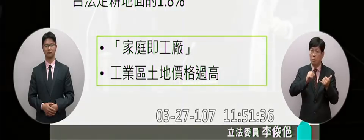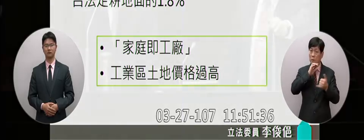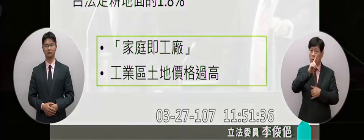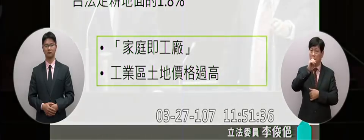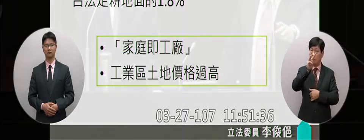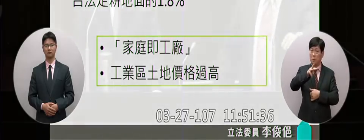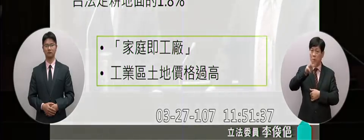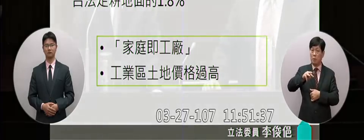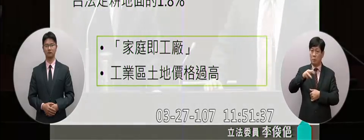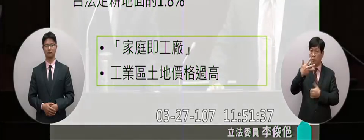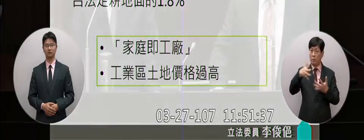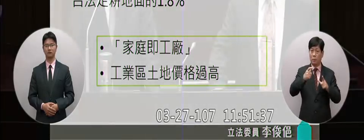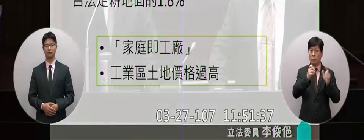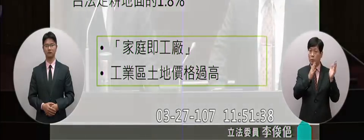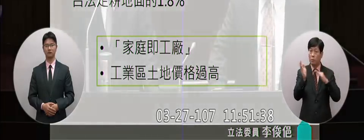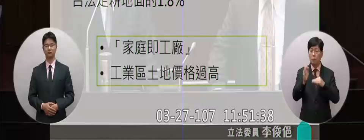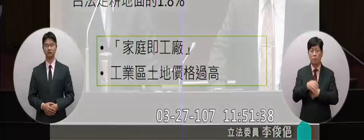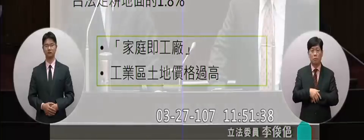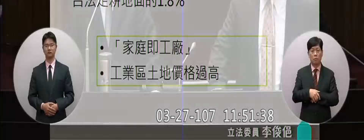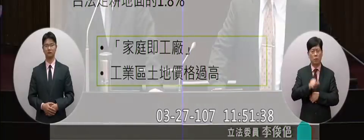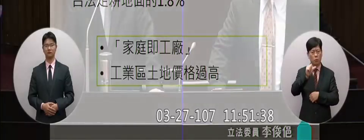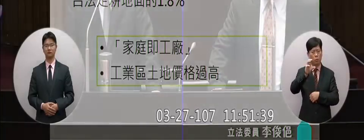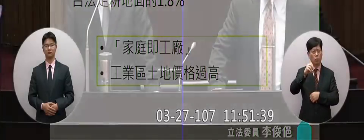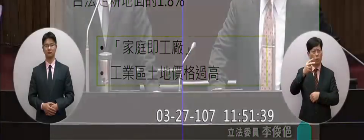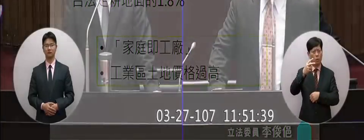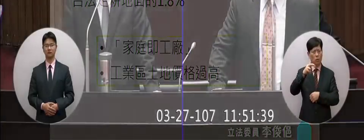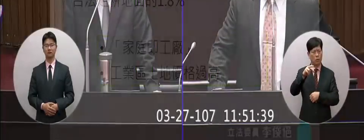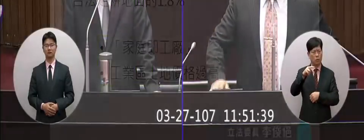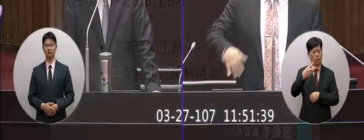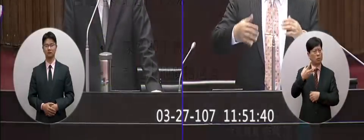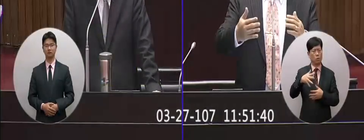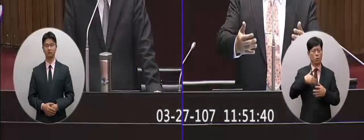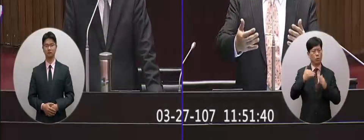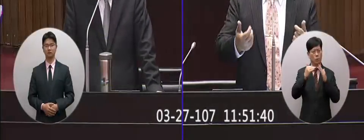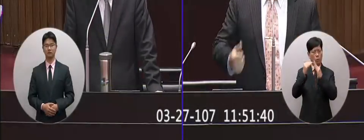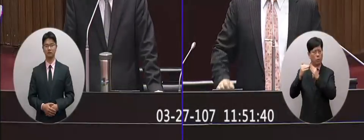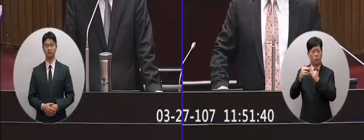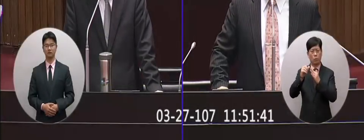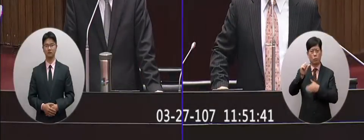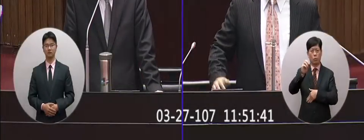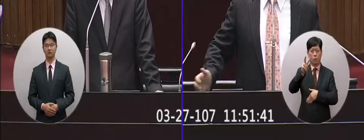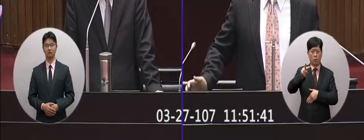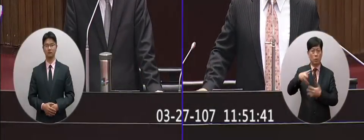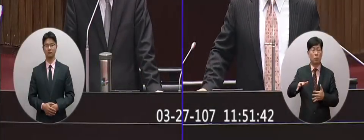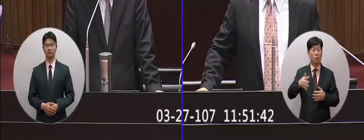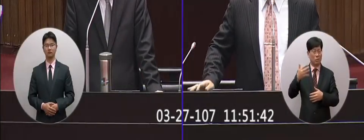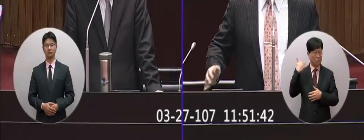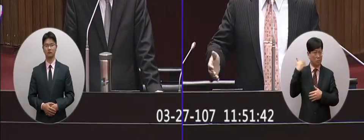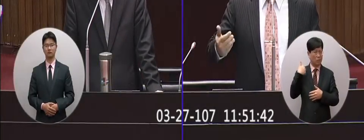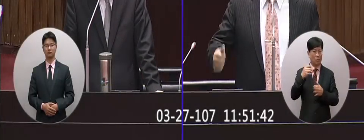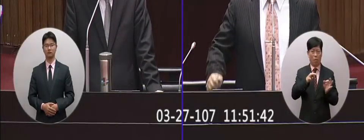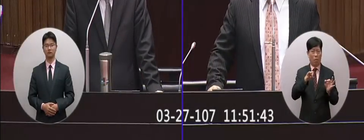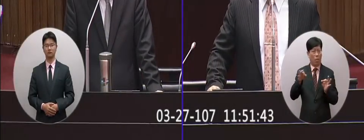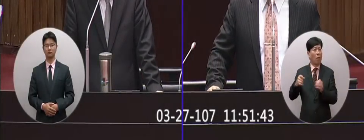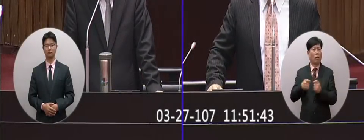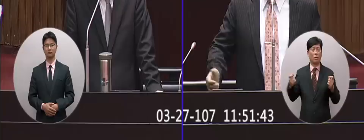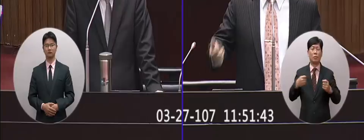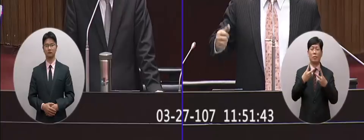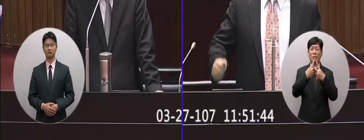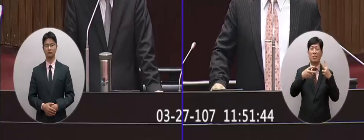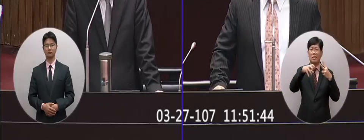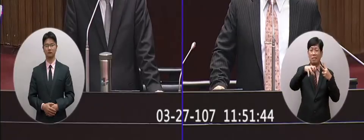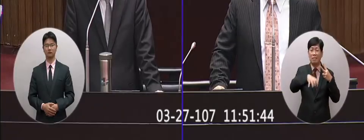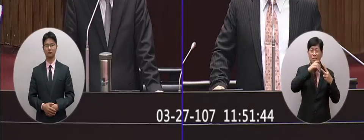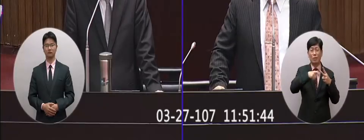了13800多公顷，大概有52000多家。那这个是过去传统以来拖很久了，客厅级工厂、